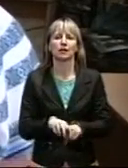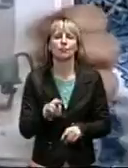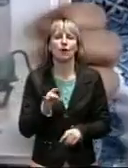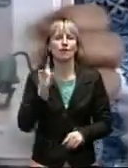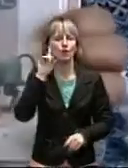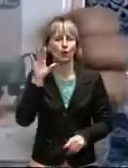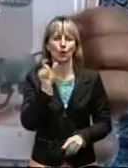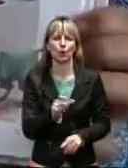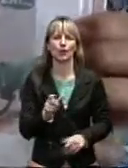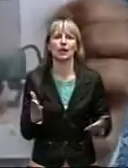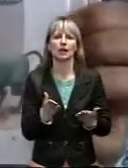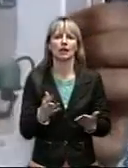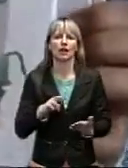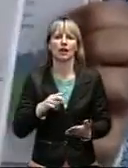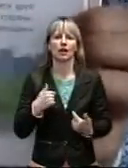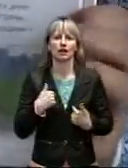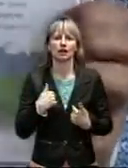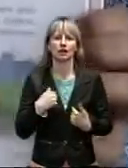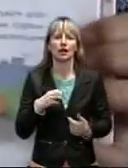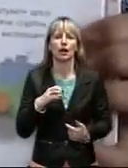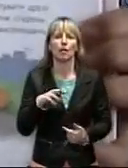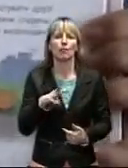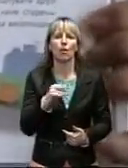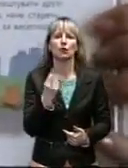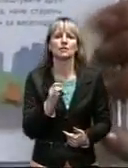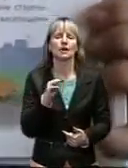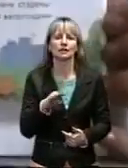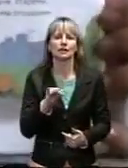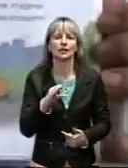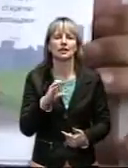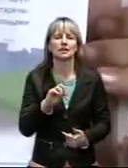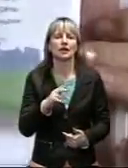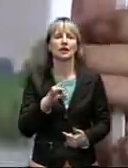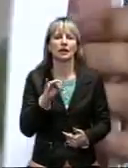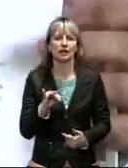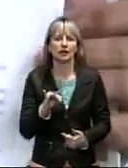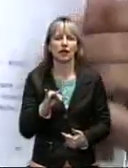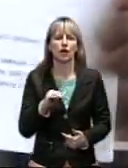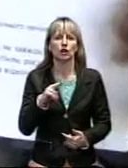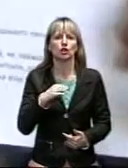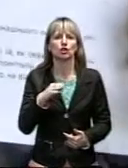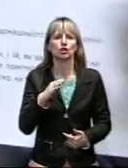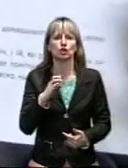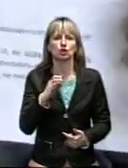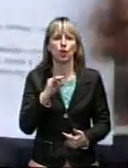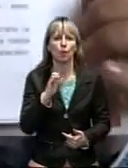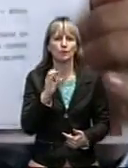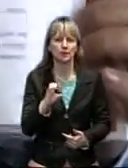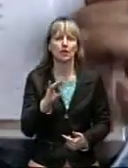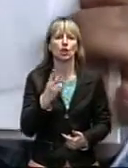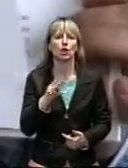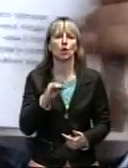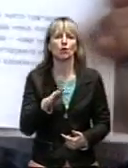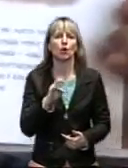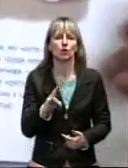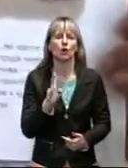відомих людей, таких як Моцарт і Сальєрі, Стів Джобс і Ісаак Ньютон, Коко